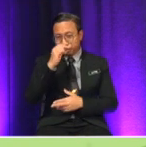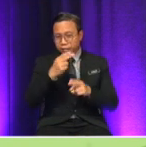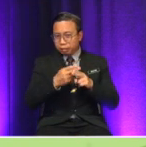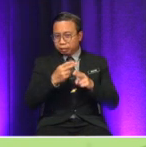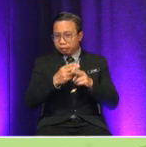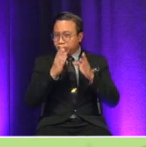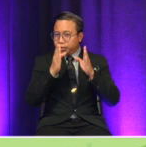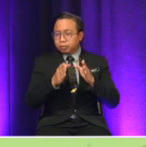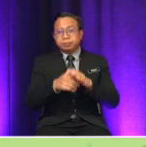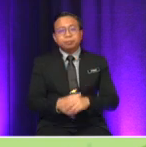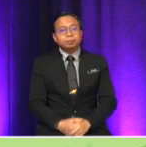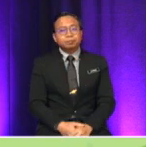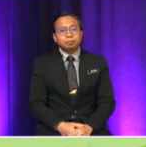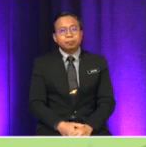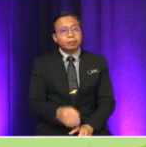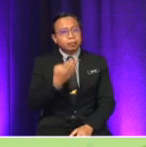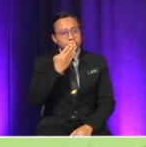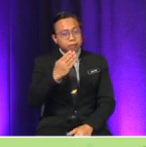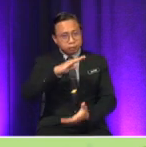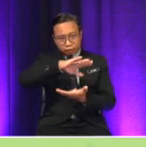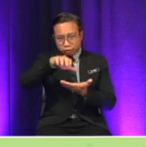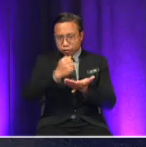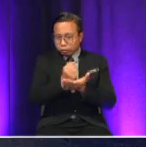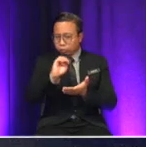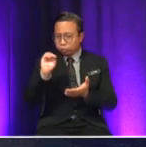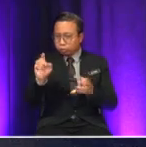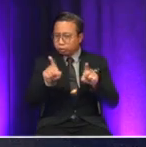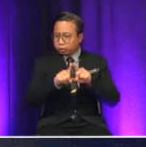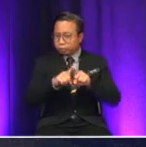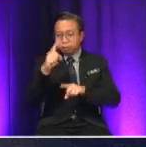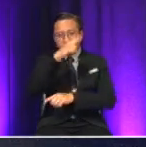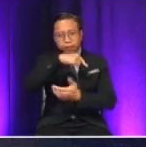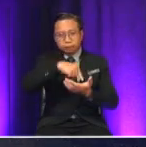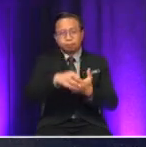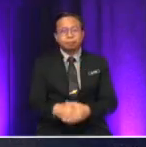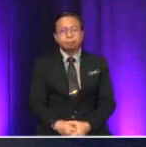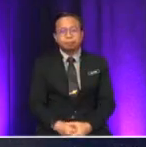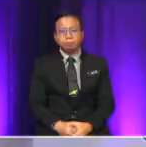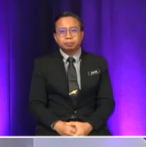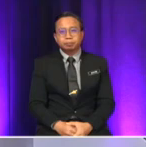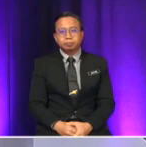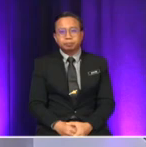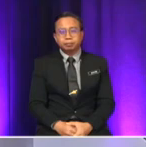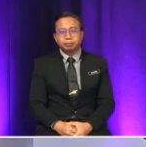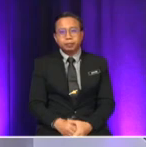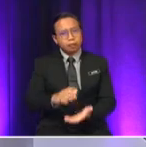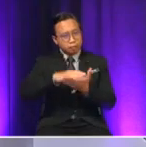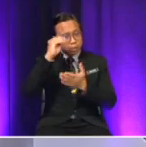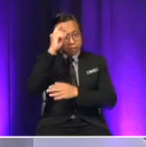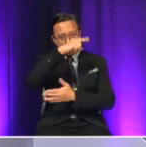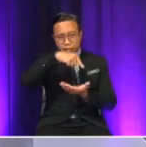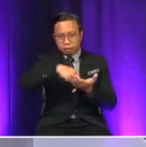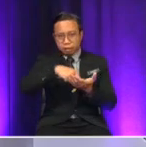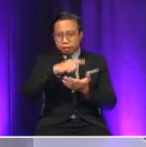juga orangnya juga. Terima kasih semua murid-murid kerana berada bersama kami pada hari ini. Dan seperti yang kita tahu, mata pelajaran kita ni ialah